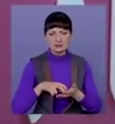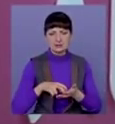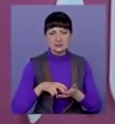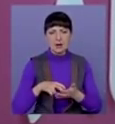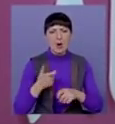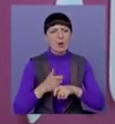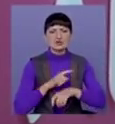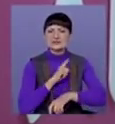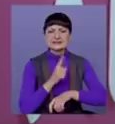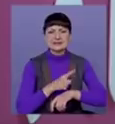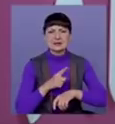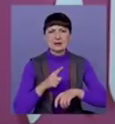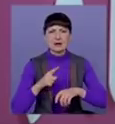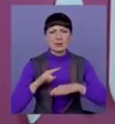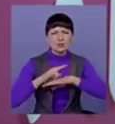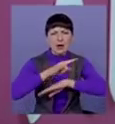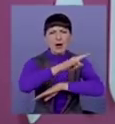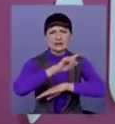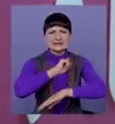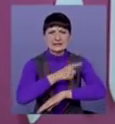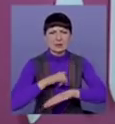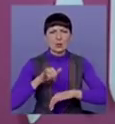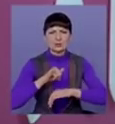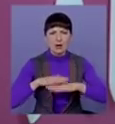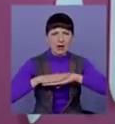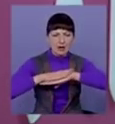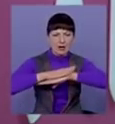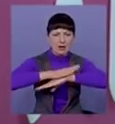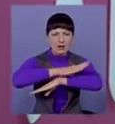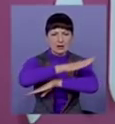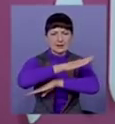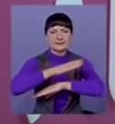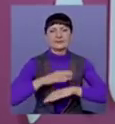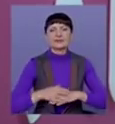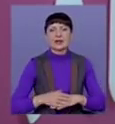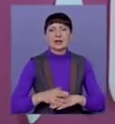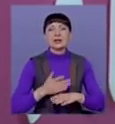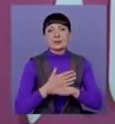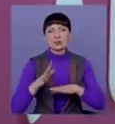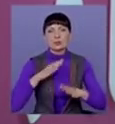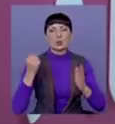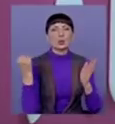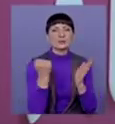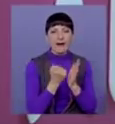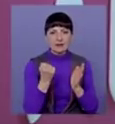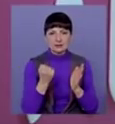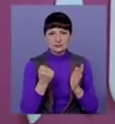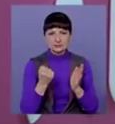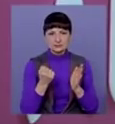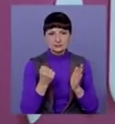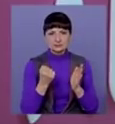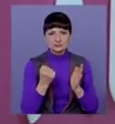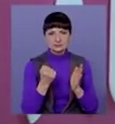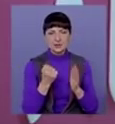очень сильно несло куда-то. И потом произошел удар,